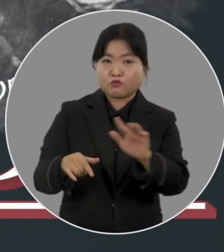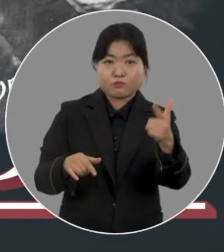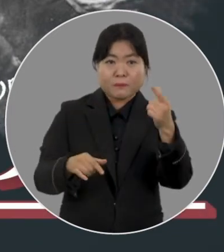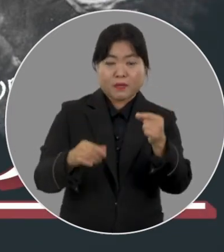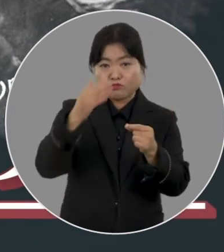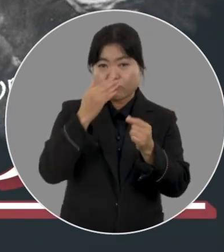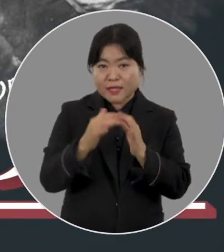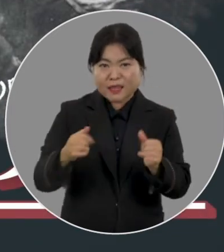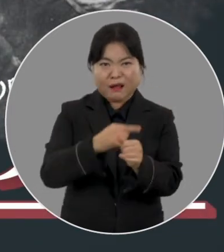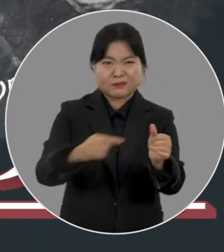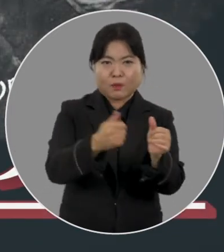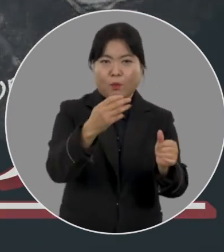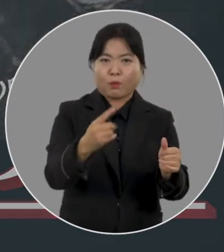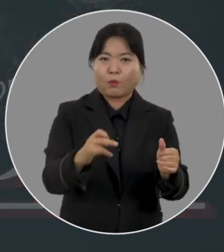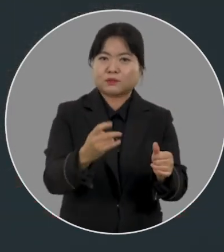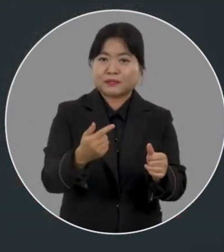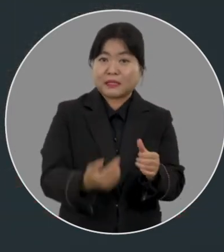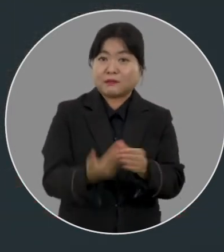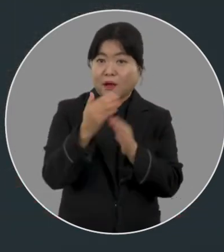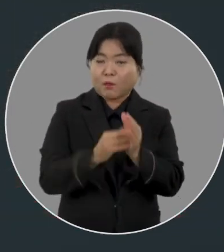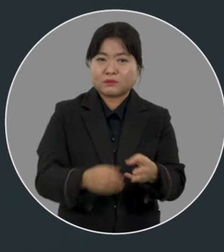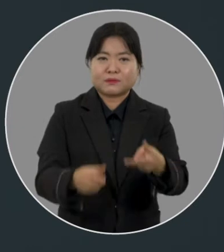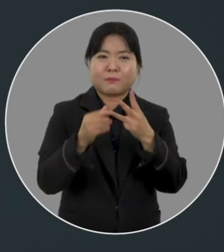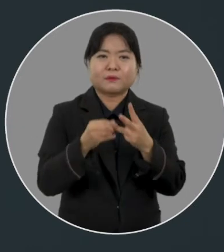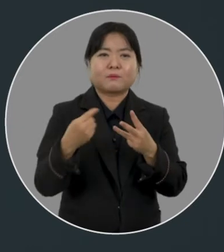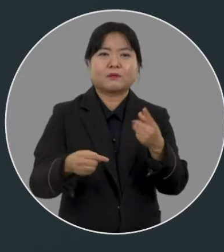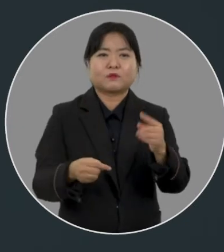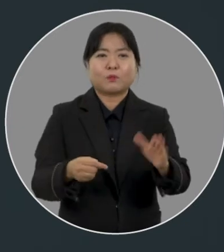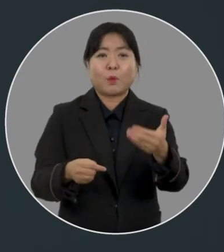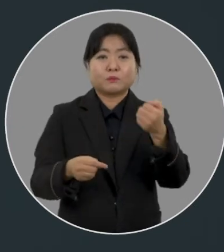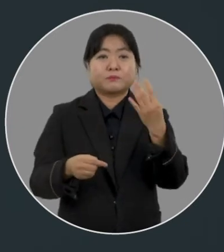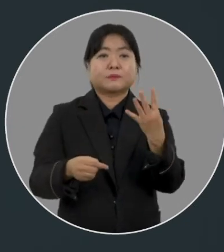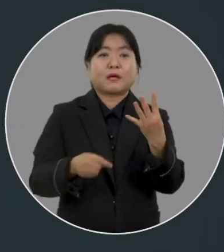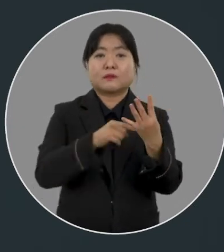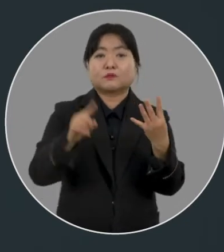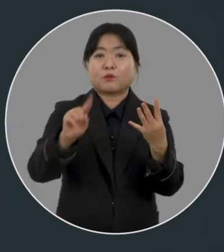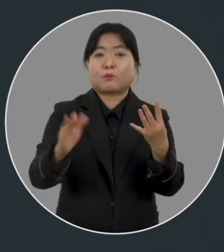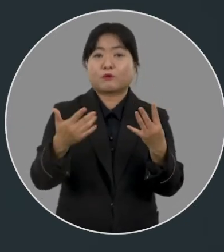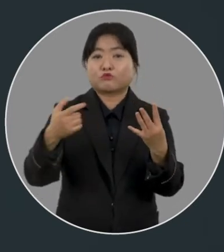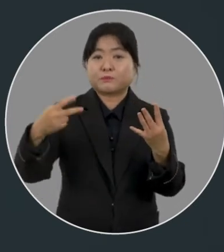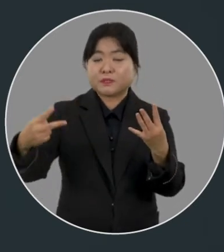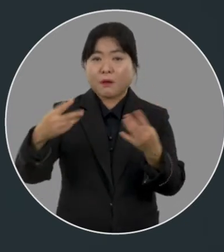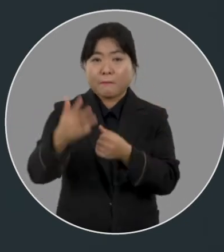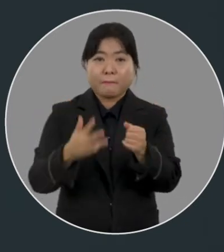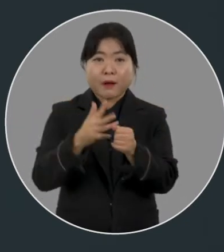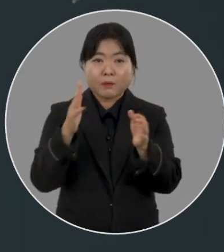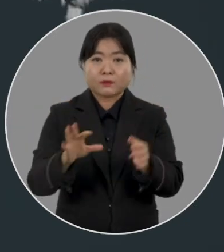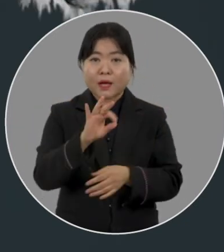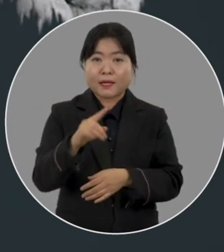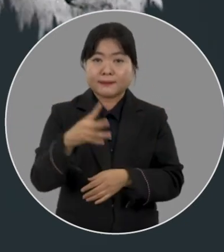600만 유대인 대학살 홀로코스트가 일어나고 또 세 번째는 1954년에서 1962년 8년